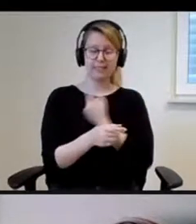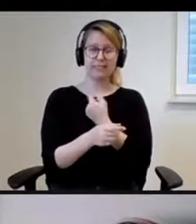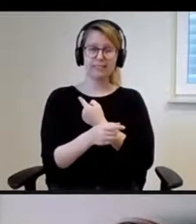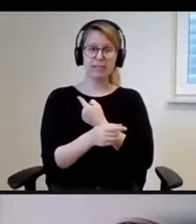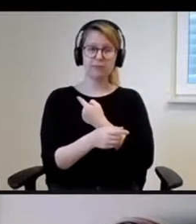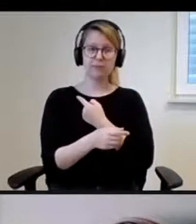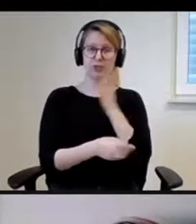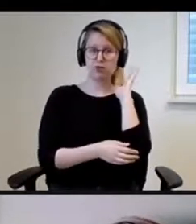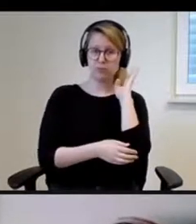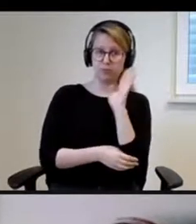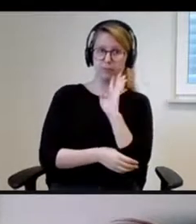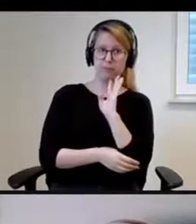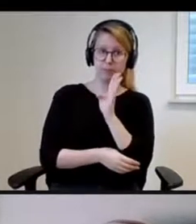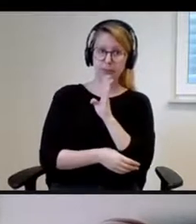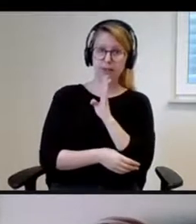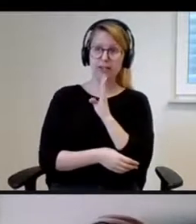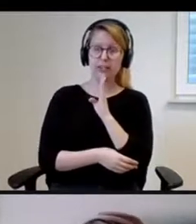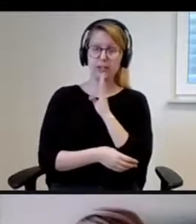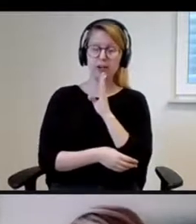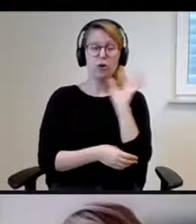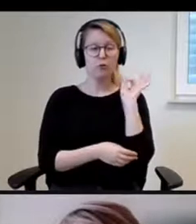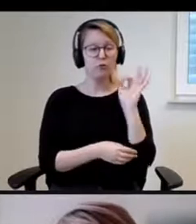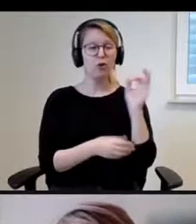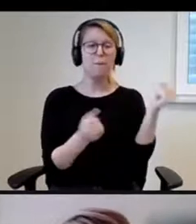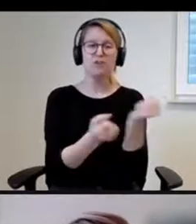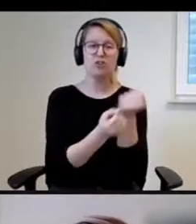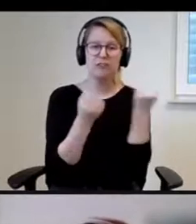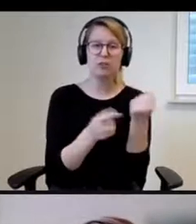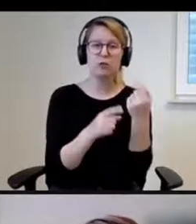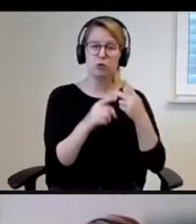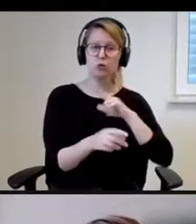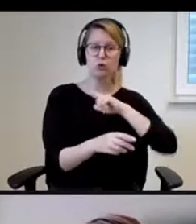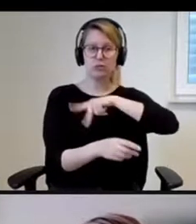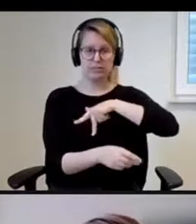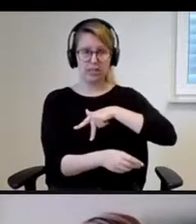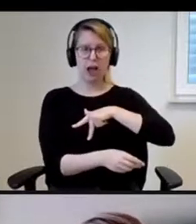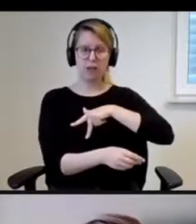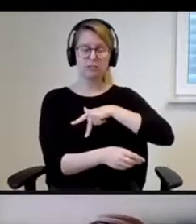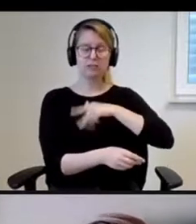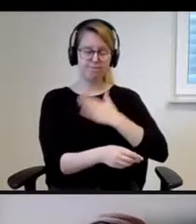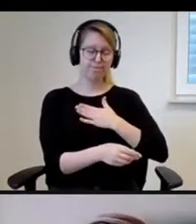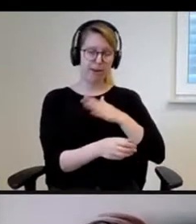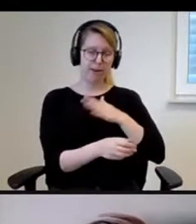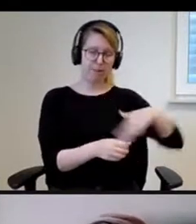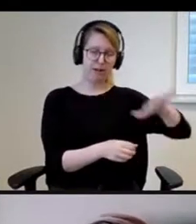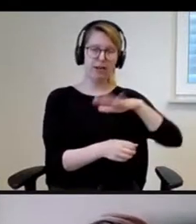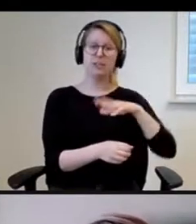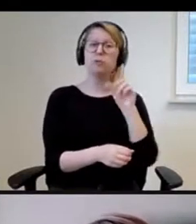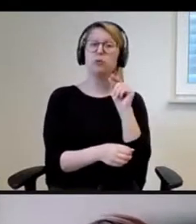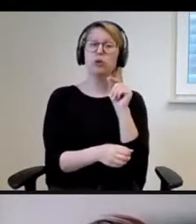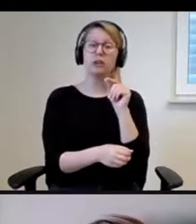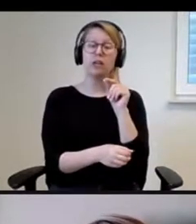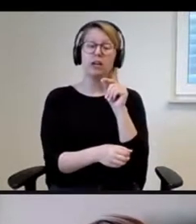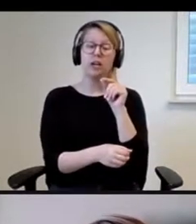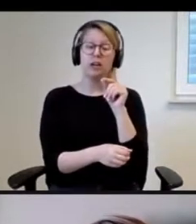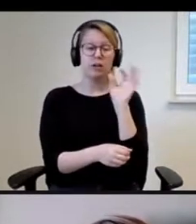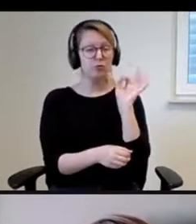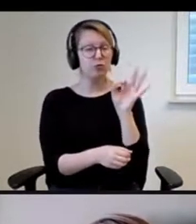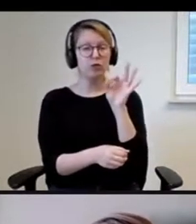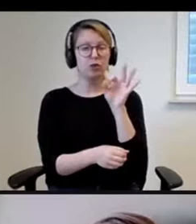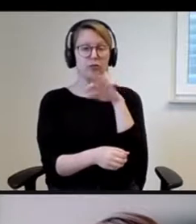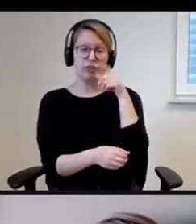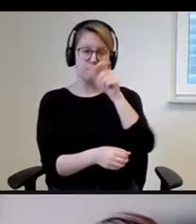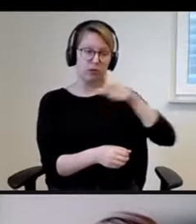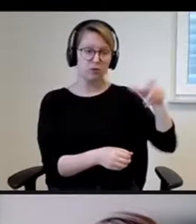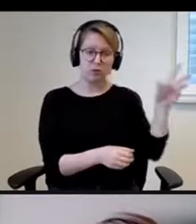les questions de personnes avec un handicap. Et donc, j'étais rapporteur de cette résolution. Je dois dire, féliciter